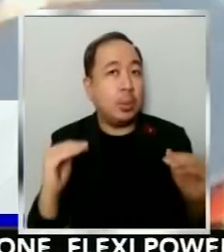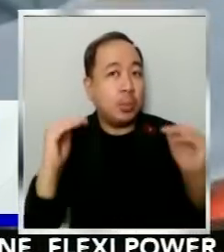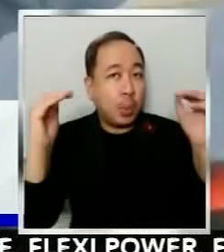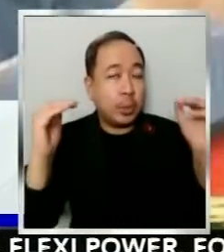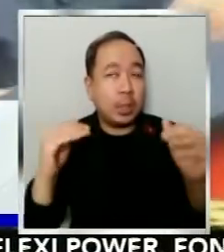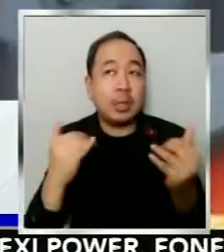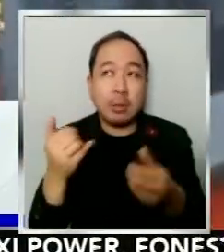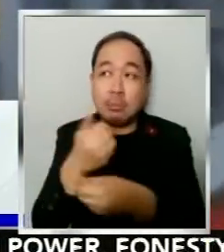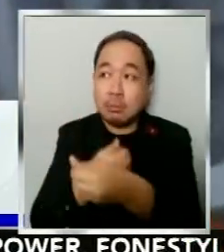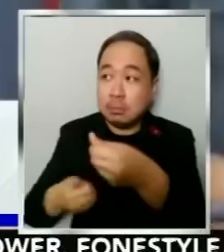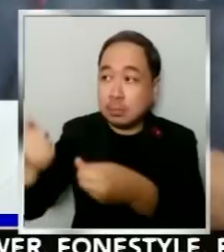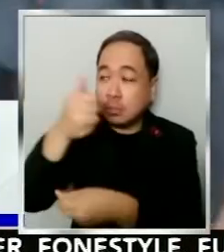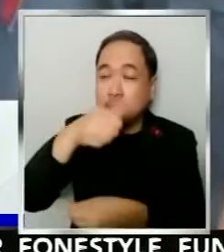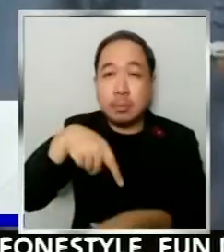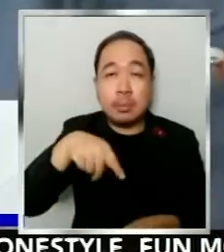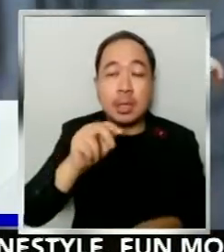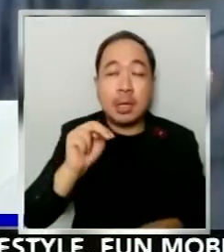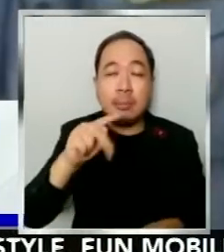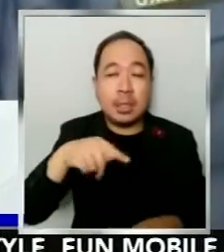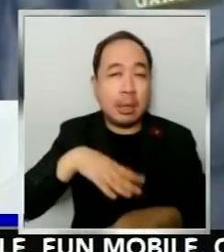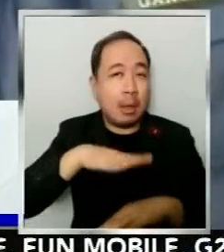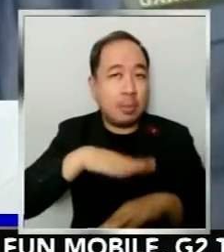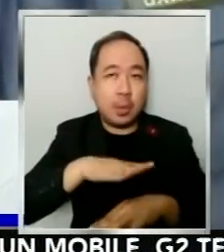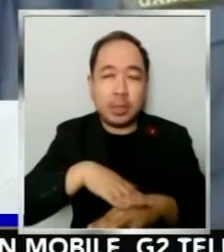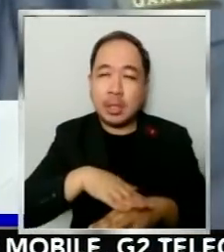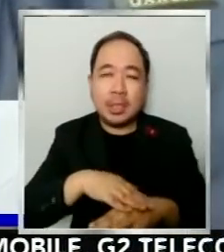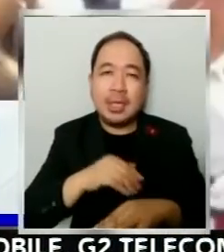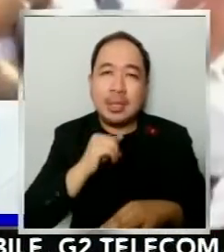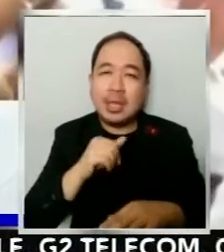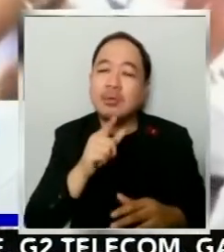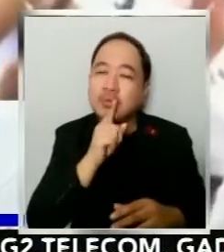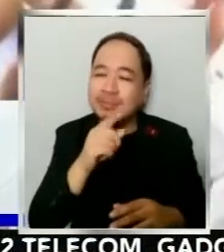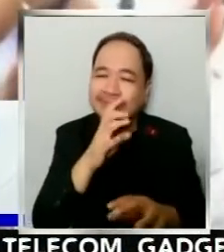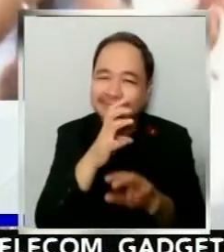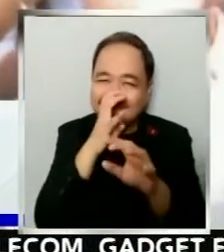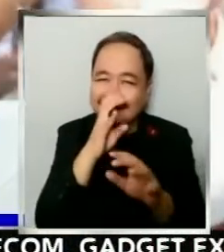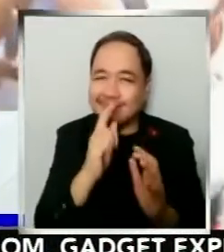walang puwang ang pagkakasangkot sa illegal na droga sa hanay ng kapulisan.